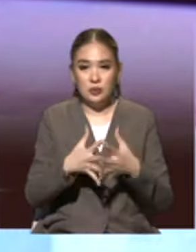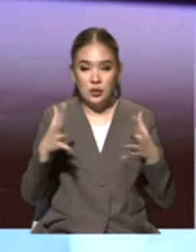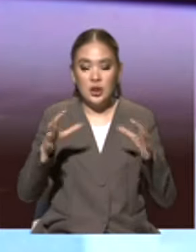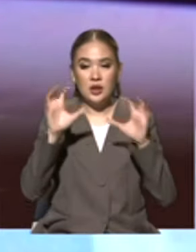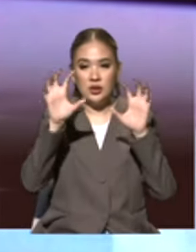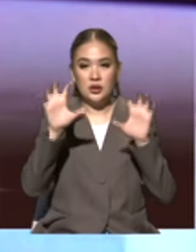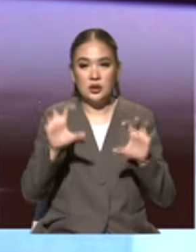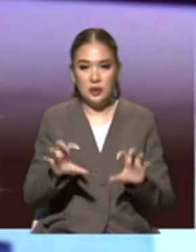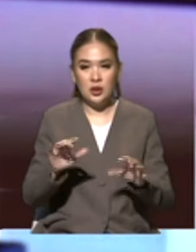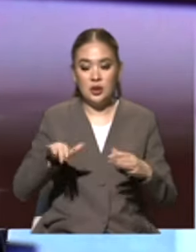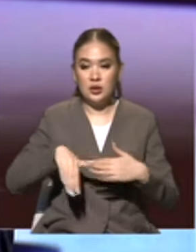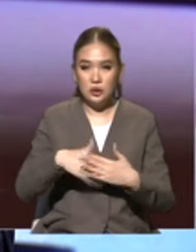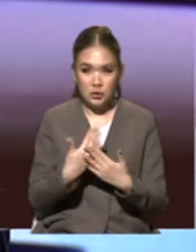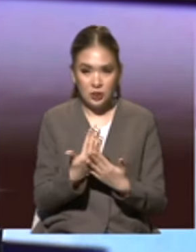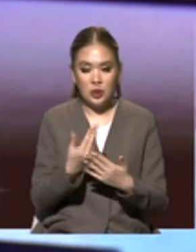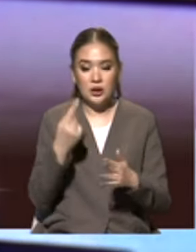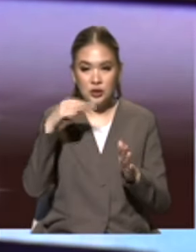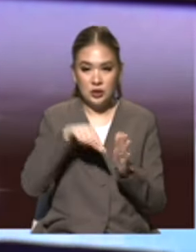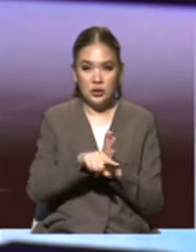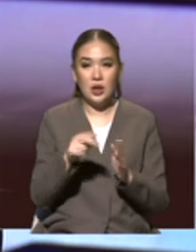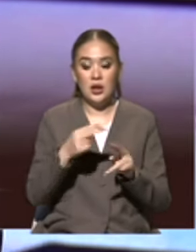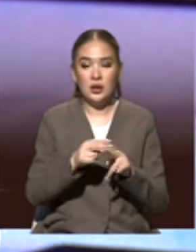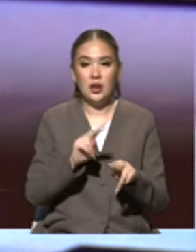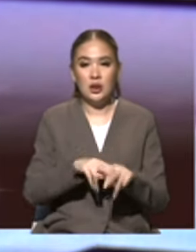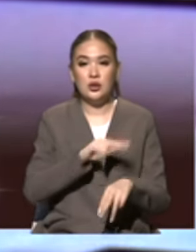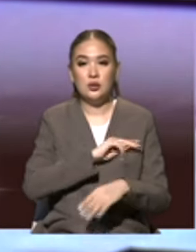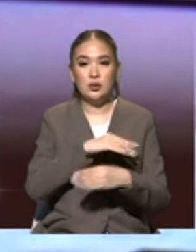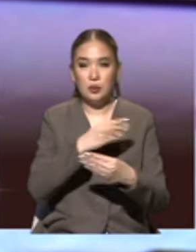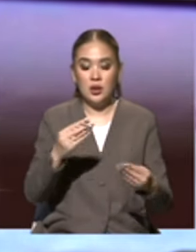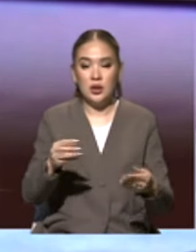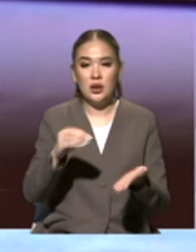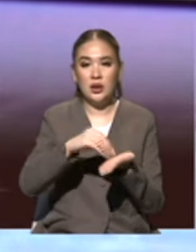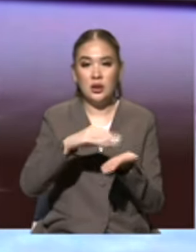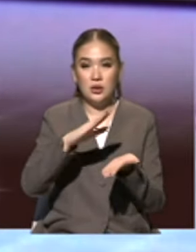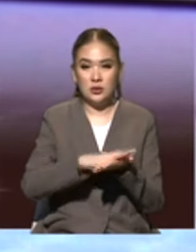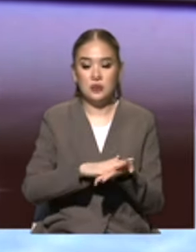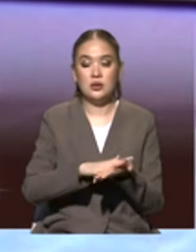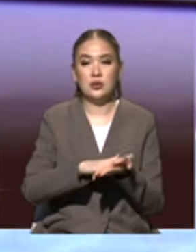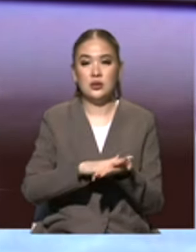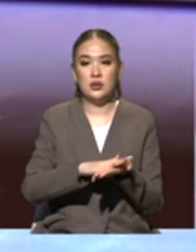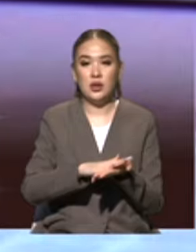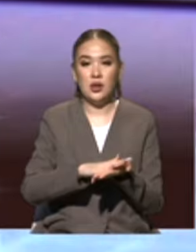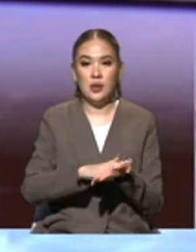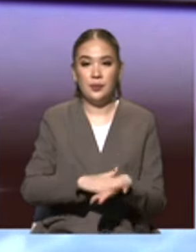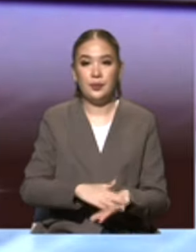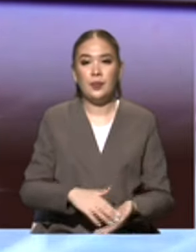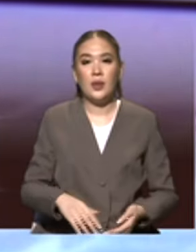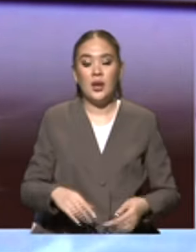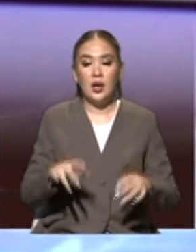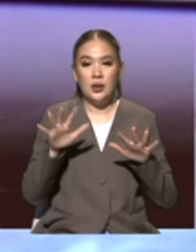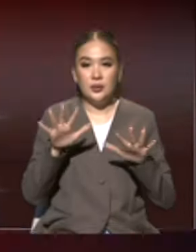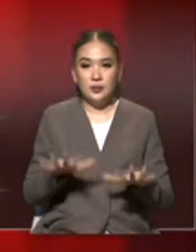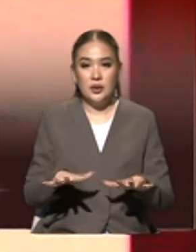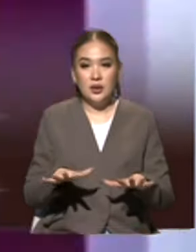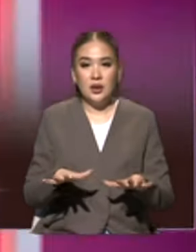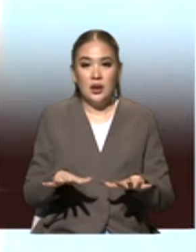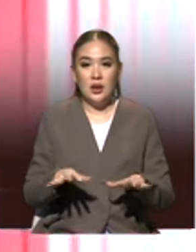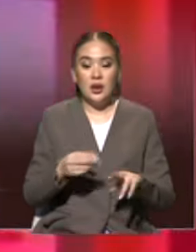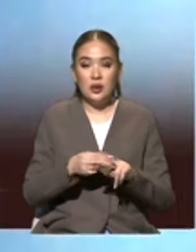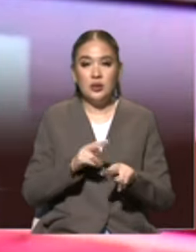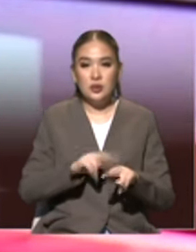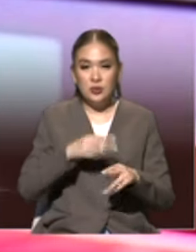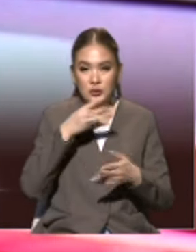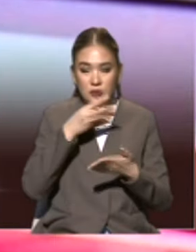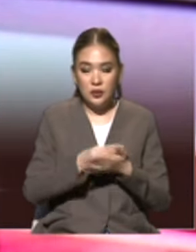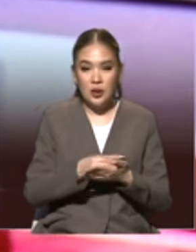шеңберінде өнім берушілер үшін мынандай біліктілік талабы орнатылып отыр. Белгілі әкімшілік аумақта өнім берушінің